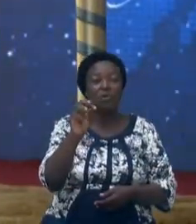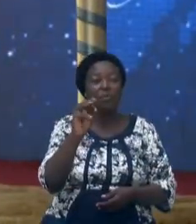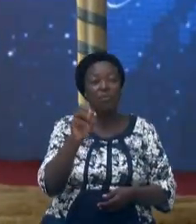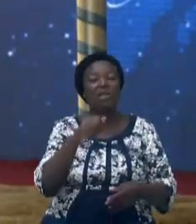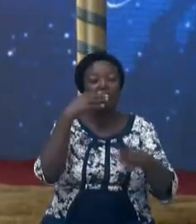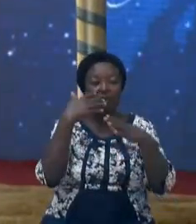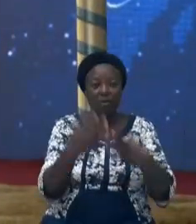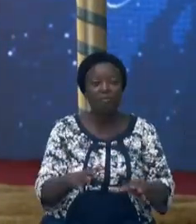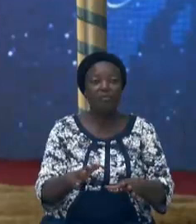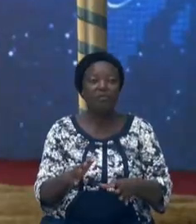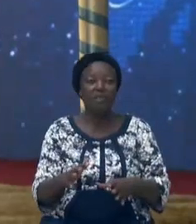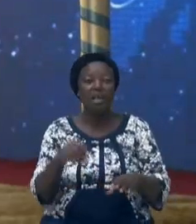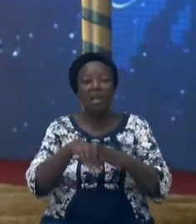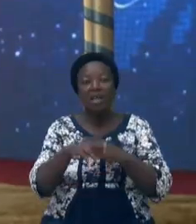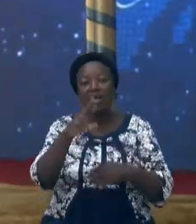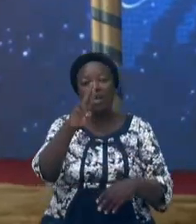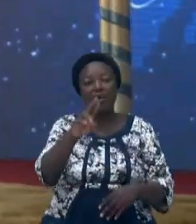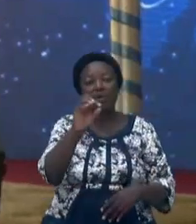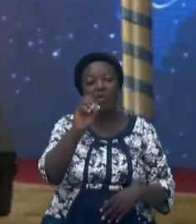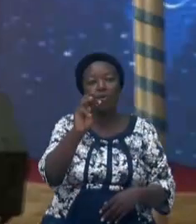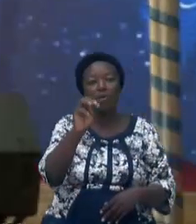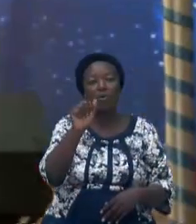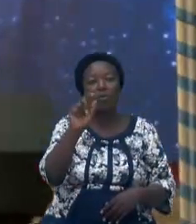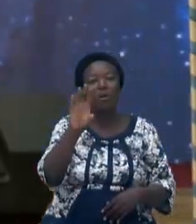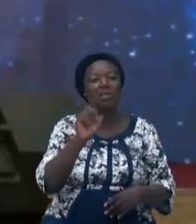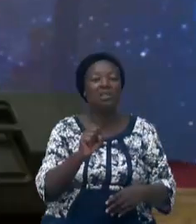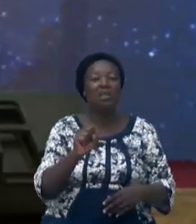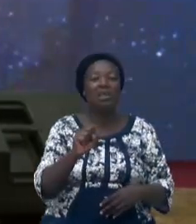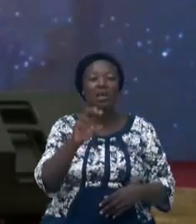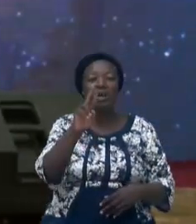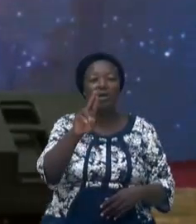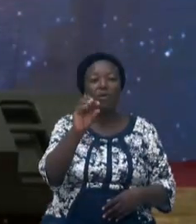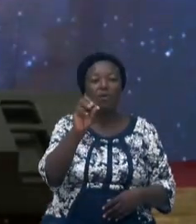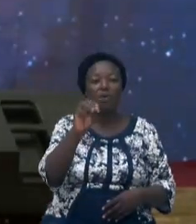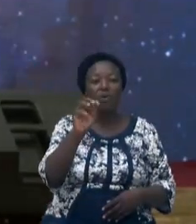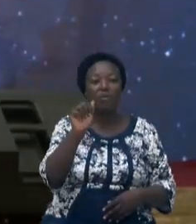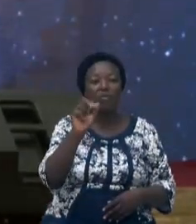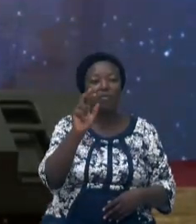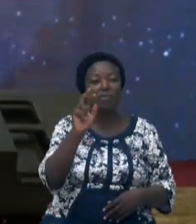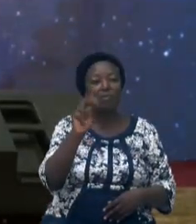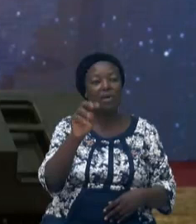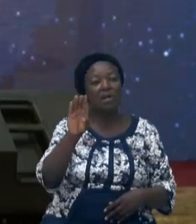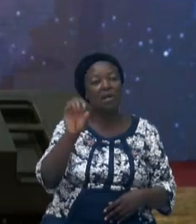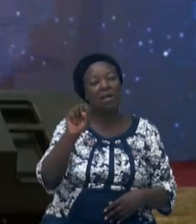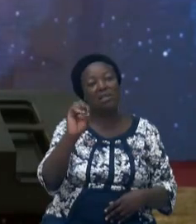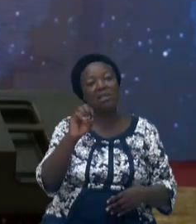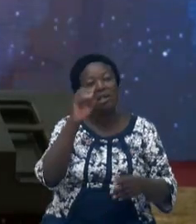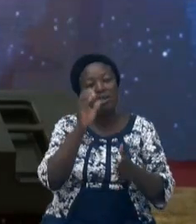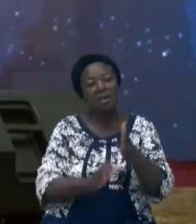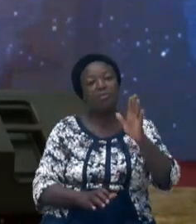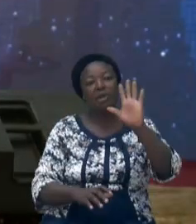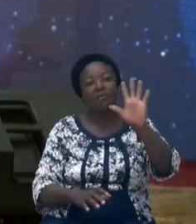l'inspiration accompli romain cinq est un roumain chapitre 5